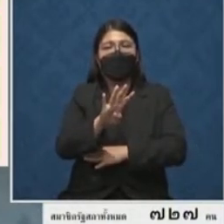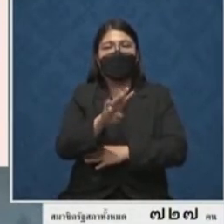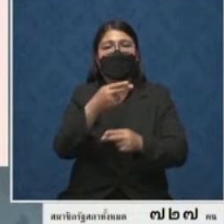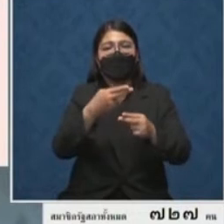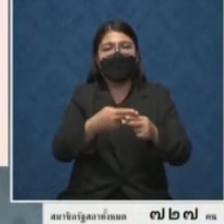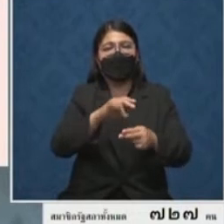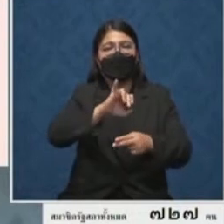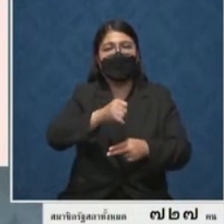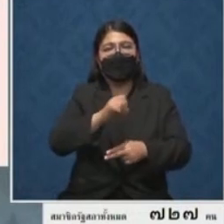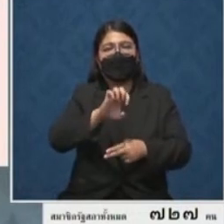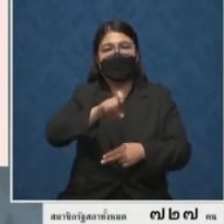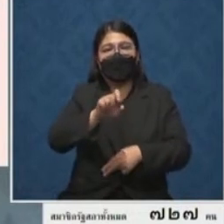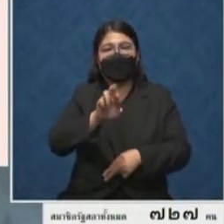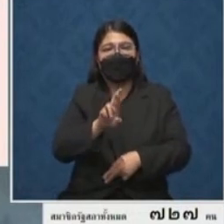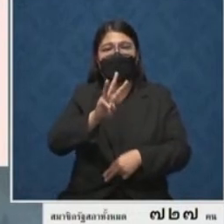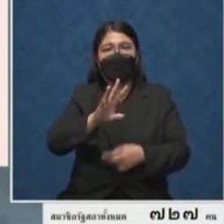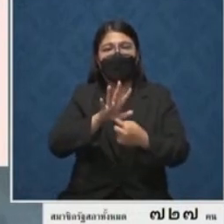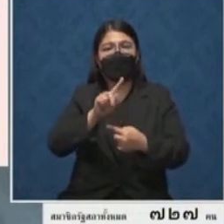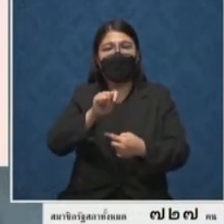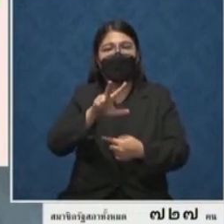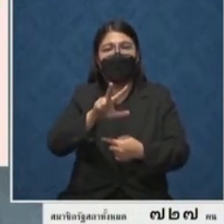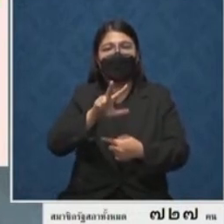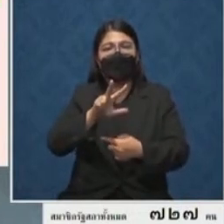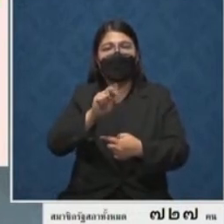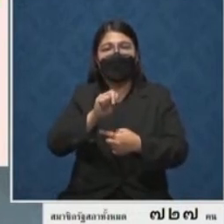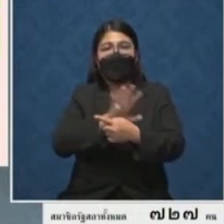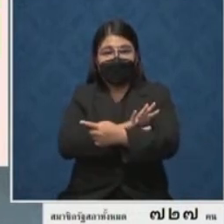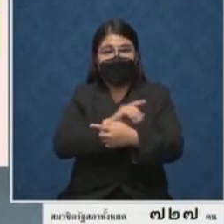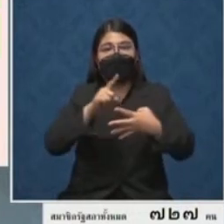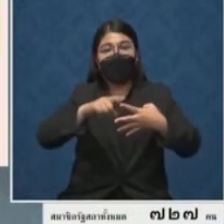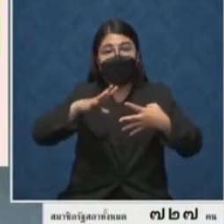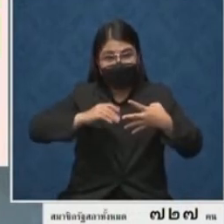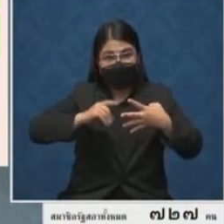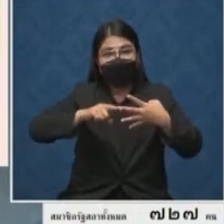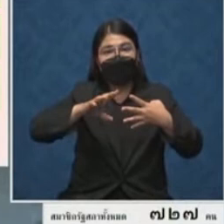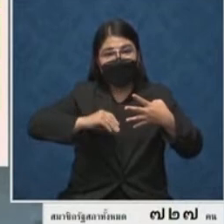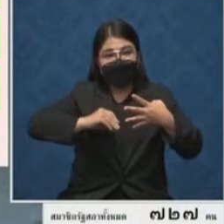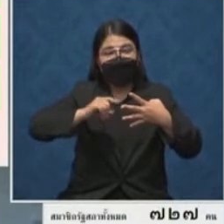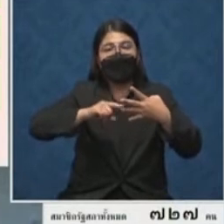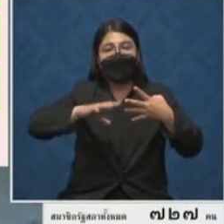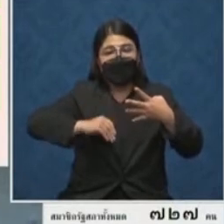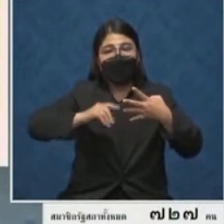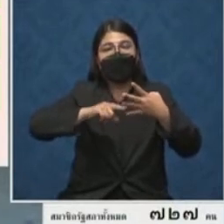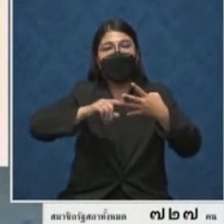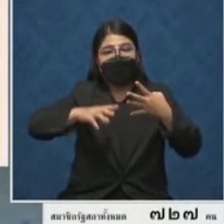วัฒน์สิริพานิช 1รับหลักการ2รับหลักการ3รับหลักการ4รับหลัก